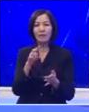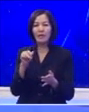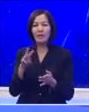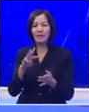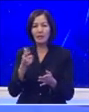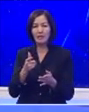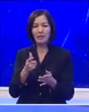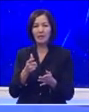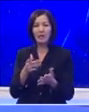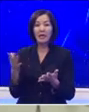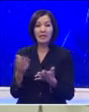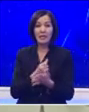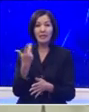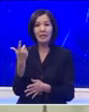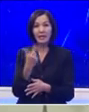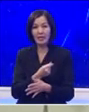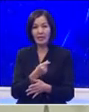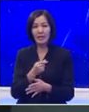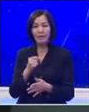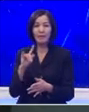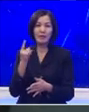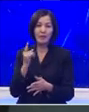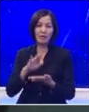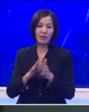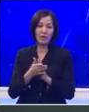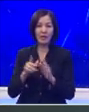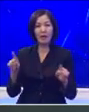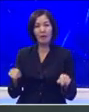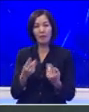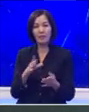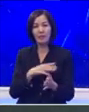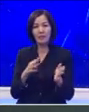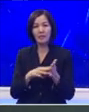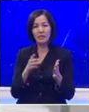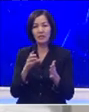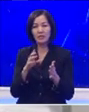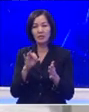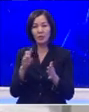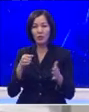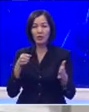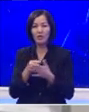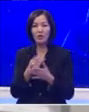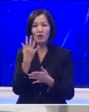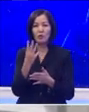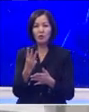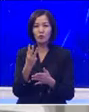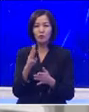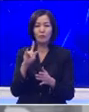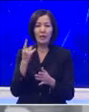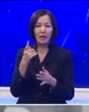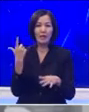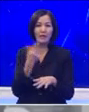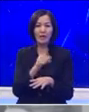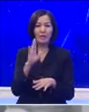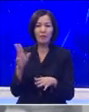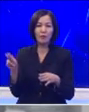Дәрі сәтті егіліп, нәрестенің жағдайы қалыпқа келген. 8 сәуірге дейін тағы 3 балаға дәл осы дәрі салынбақ. Күрделі